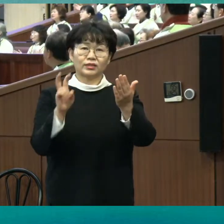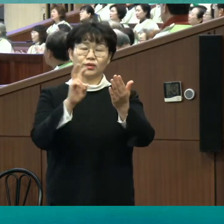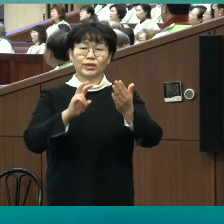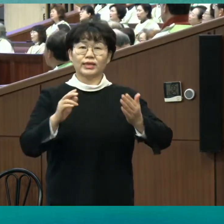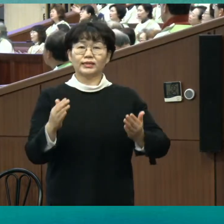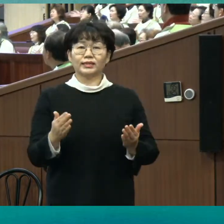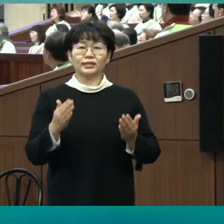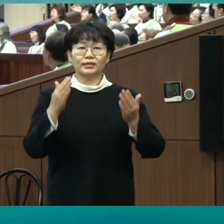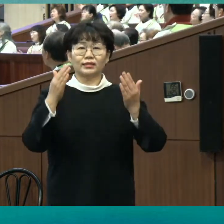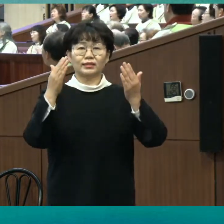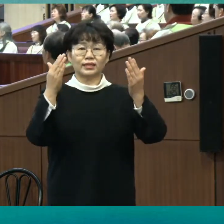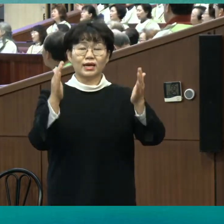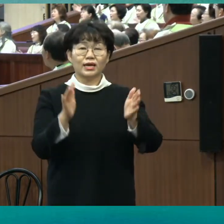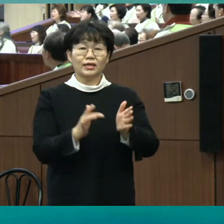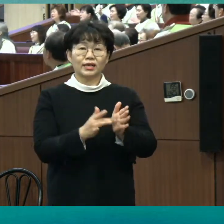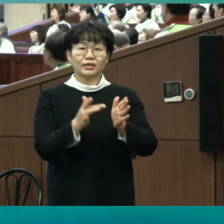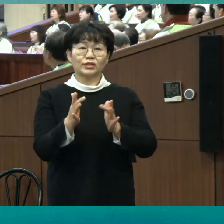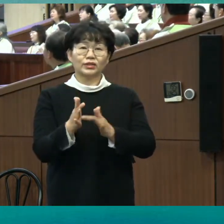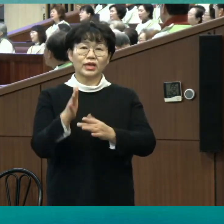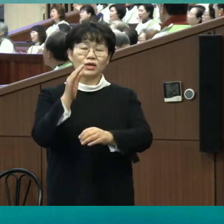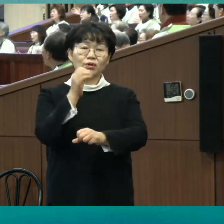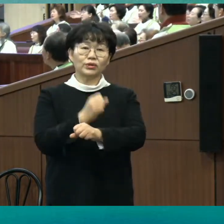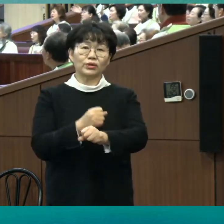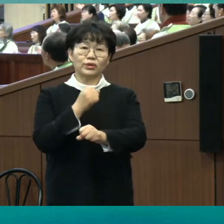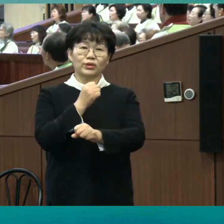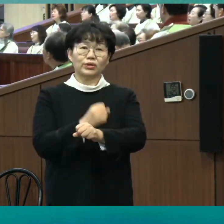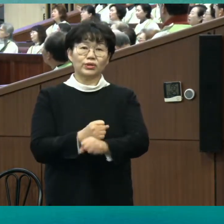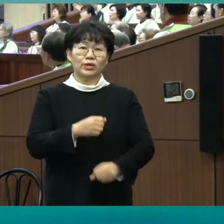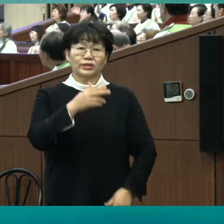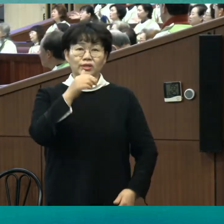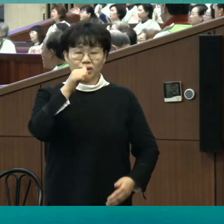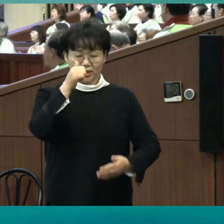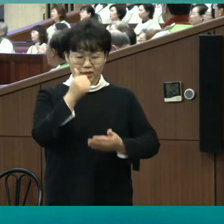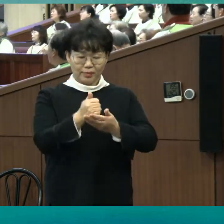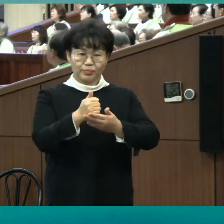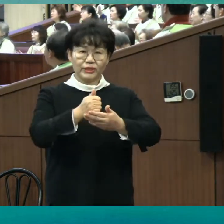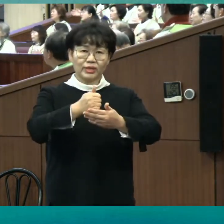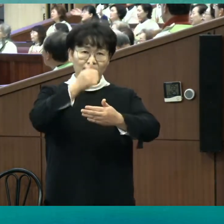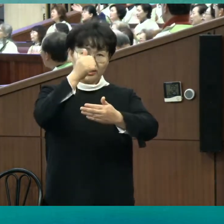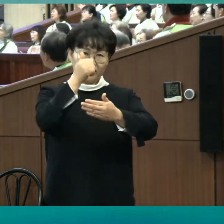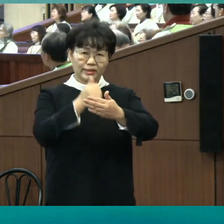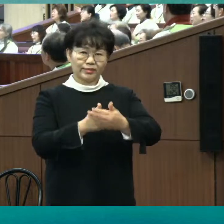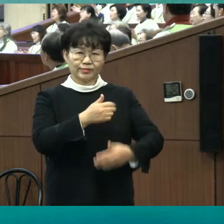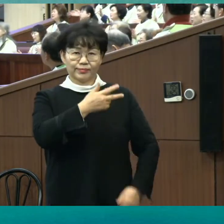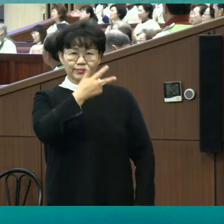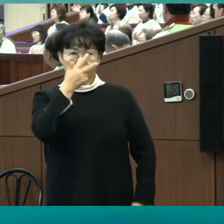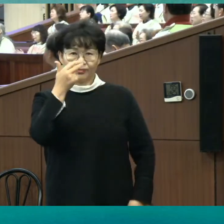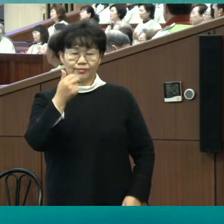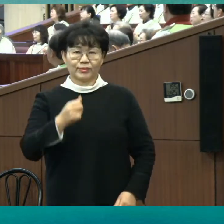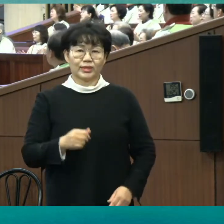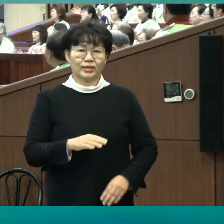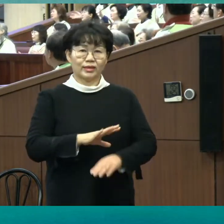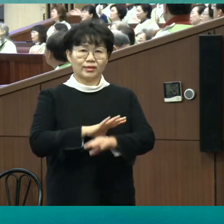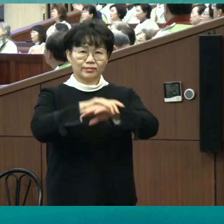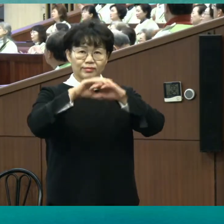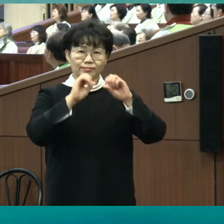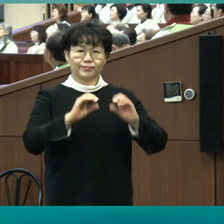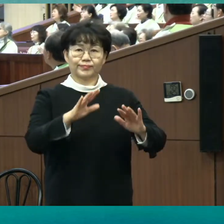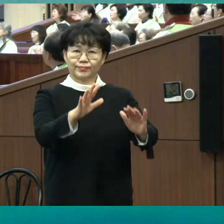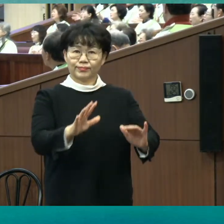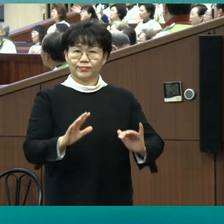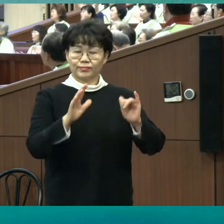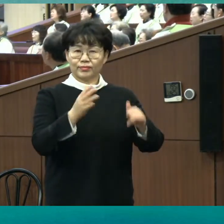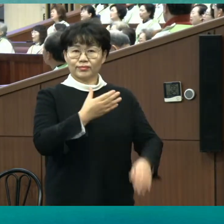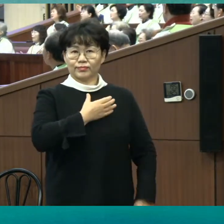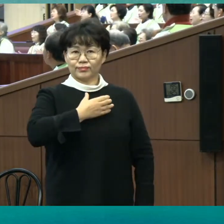찬송을 지어라 예수의 이름으로. 죄의 깊은 잔과 뜬 세상의 꿈을